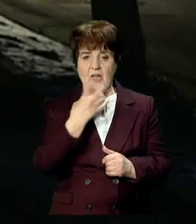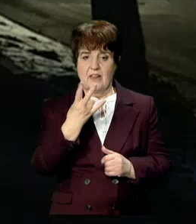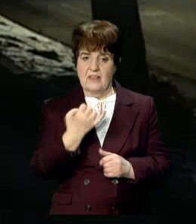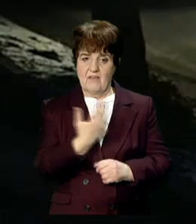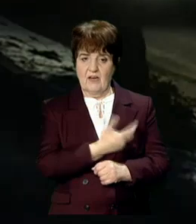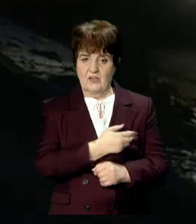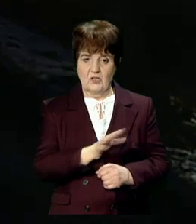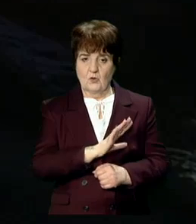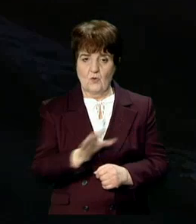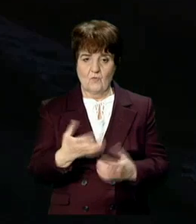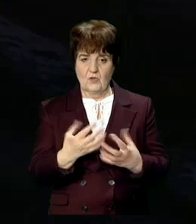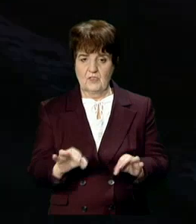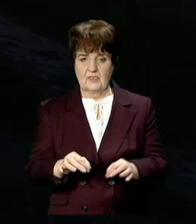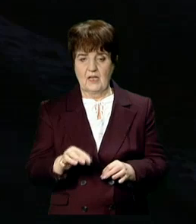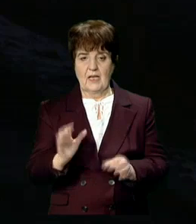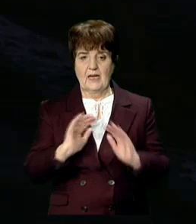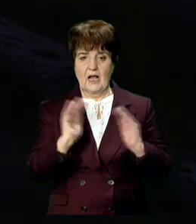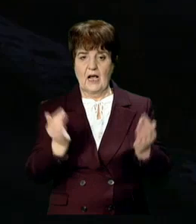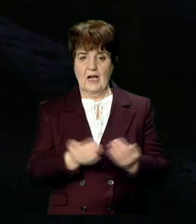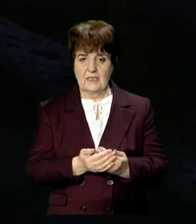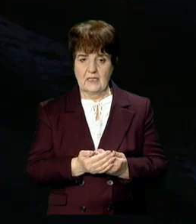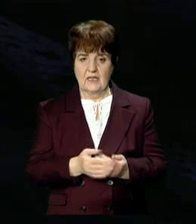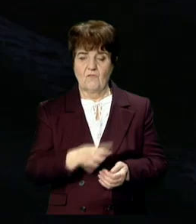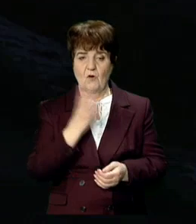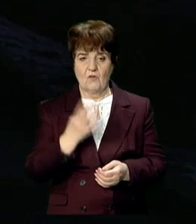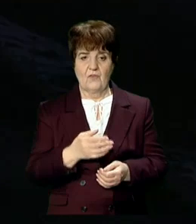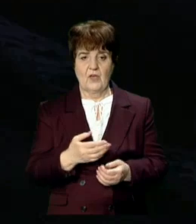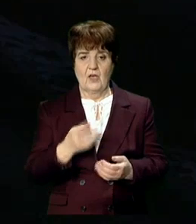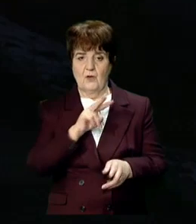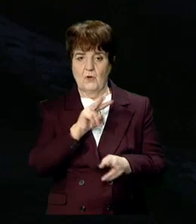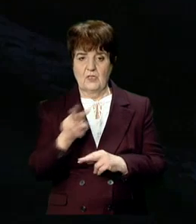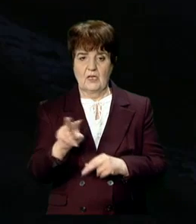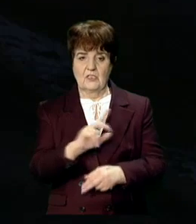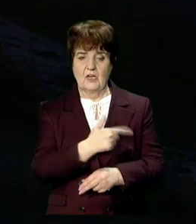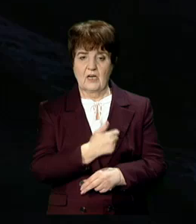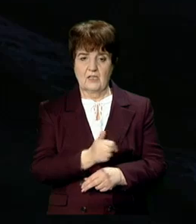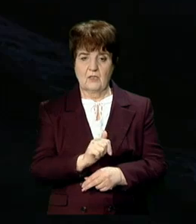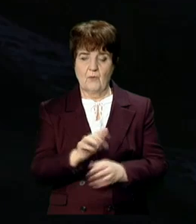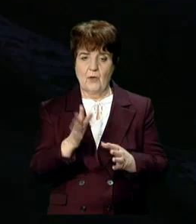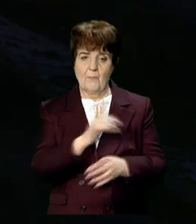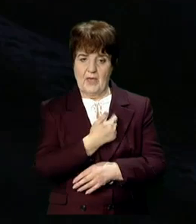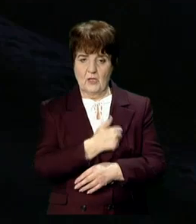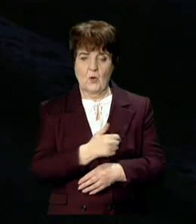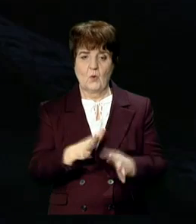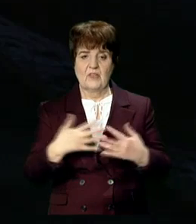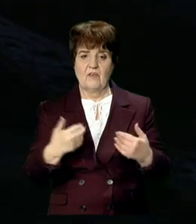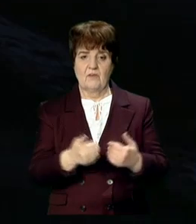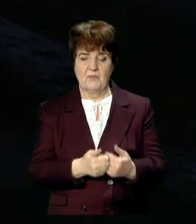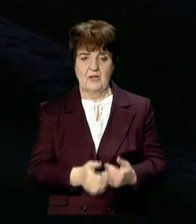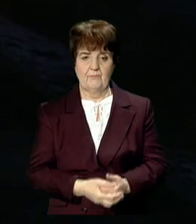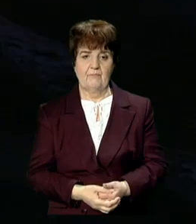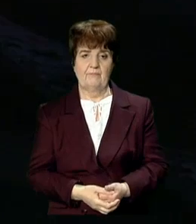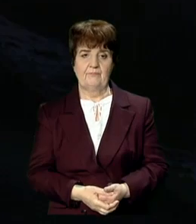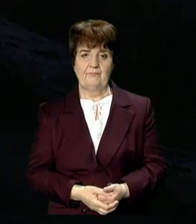nu vor fi plasate în carantină. Pacientul va fi monitorizat de către medicul de familie și testat la fel în a 5-a zi.